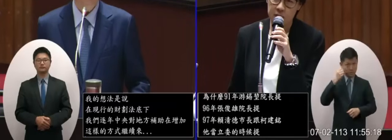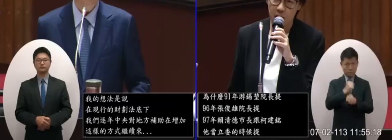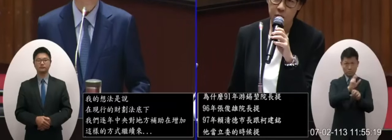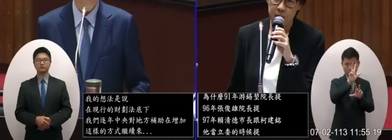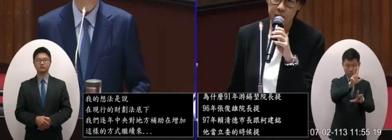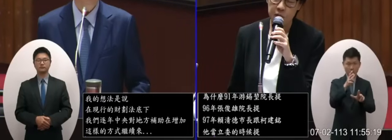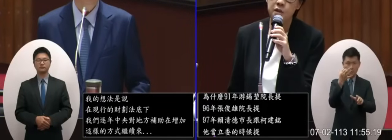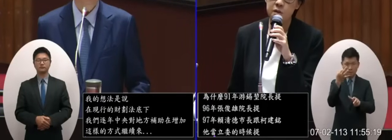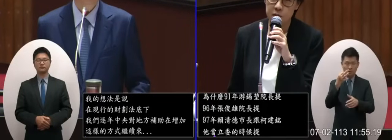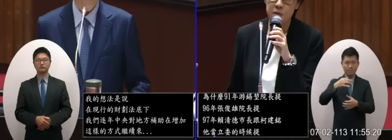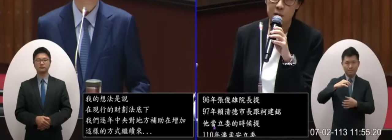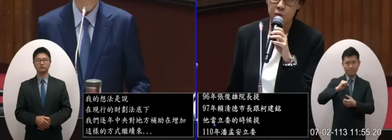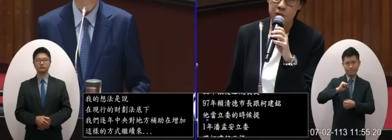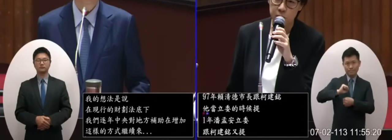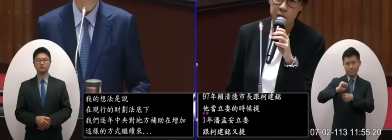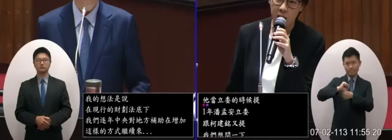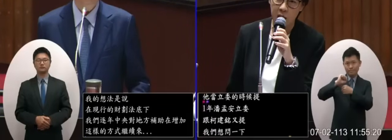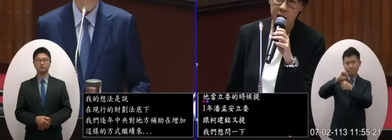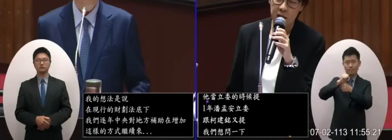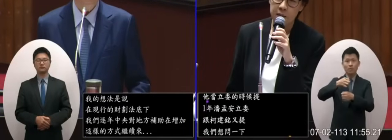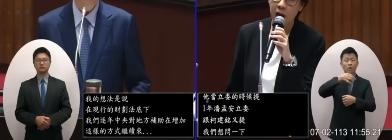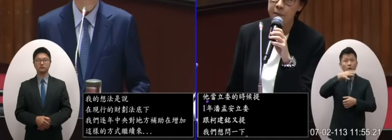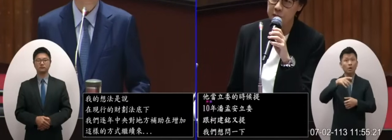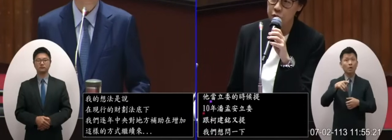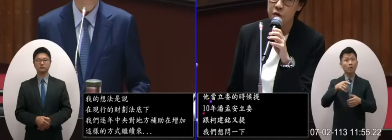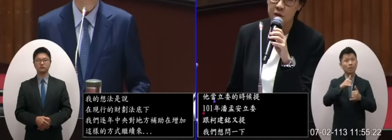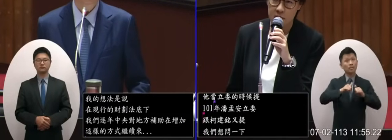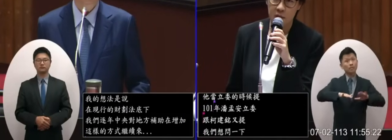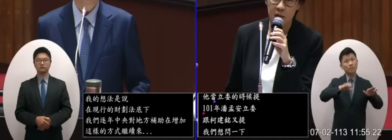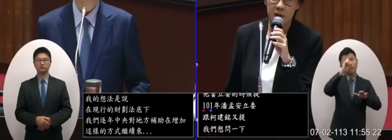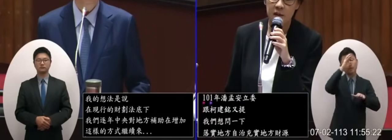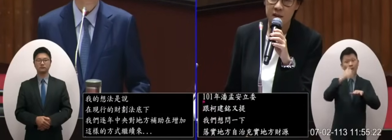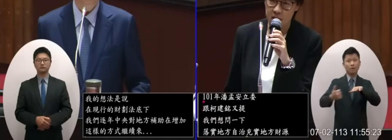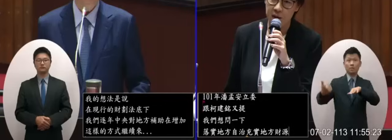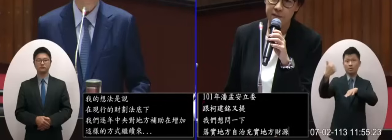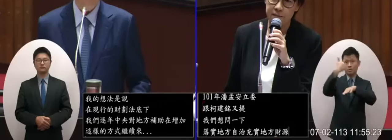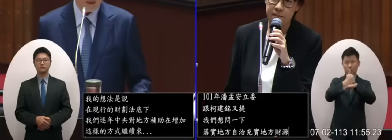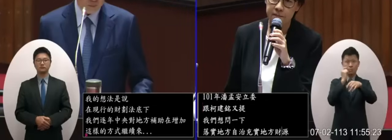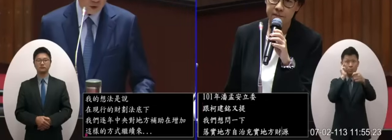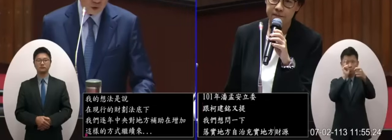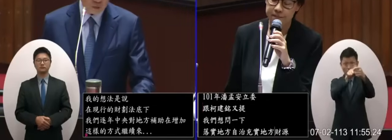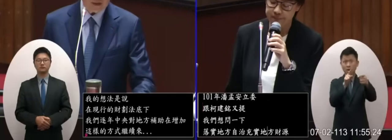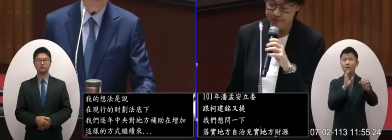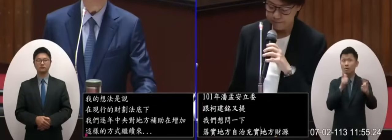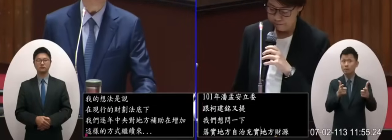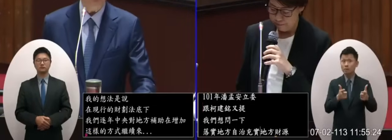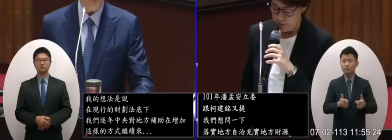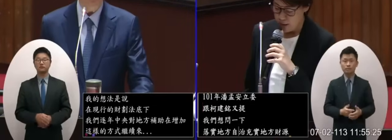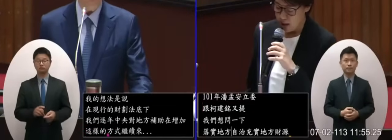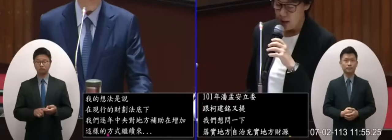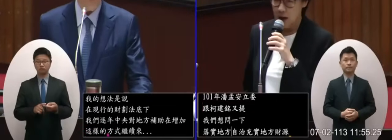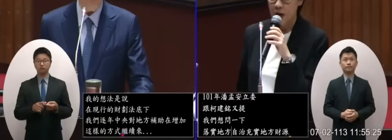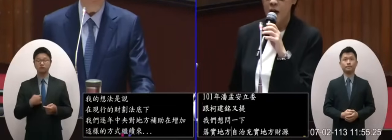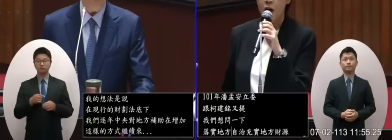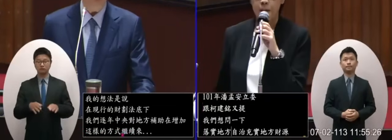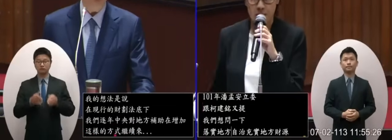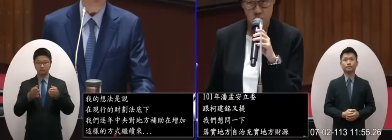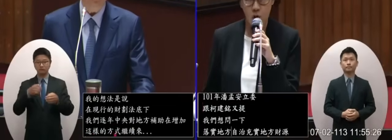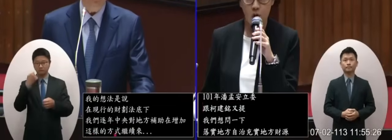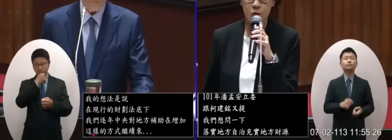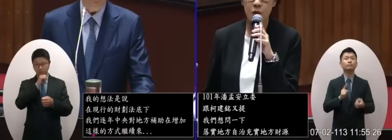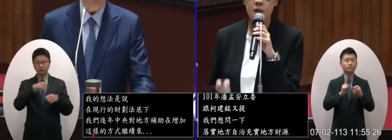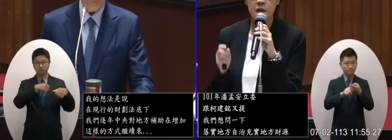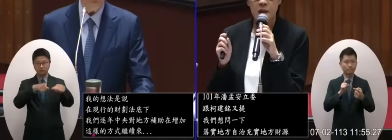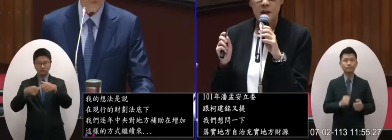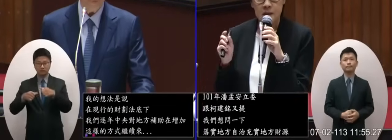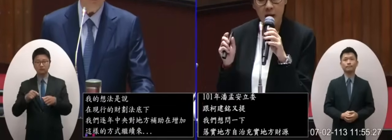实地方财源，这是不是民主进步党他们执政的理想？ 没有错，我们现在还是以均衡台湾的理念来做。 没